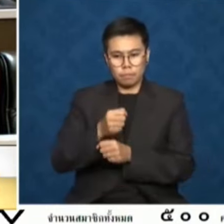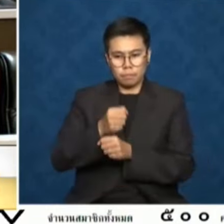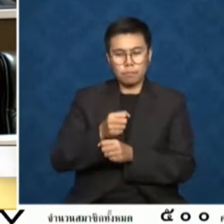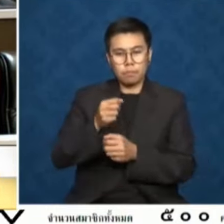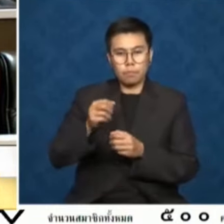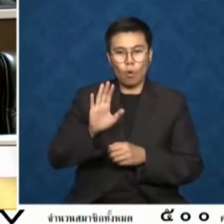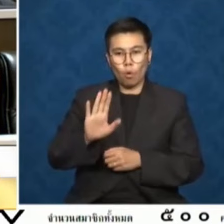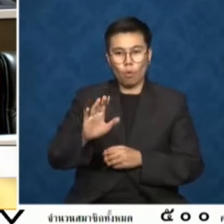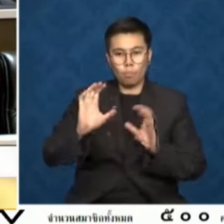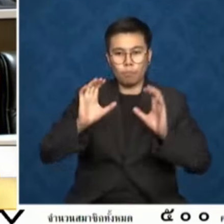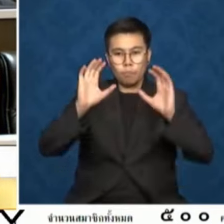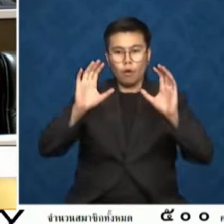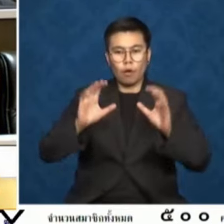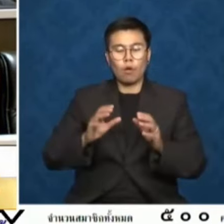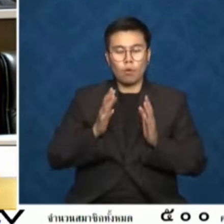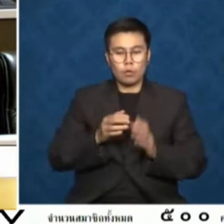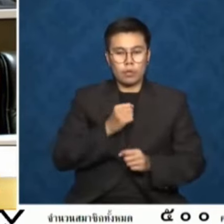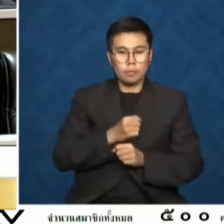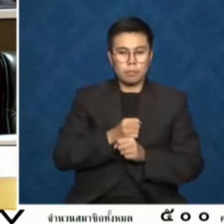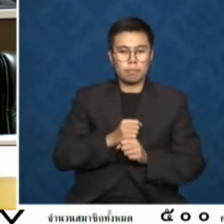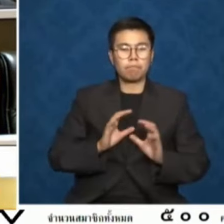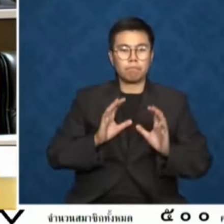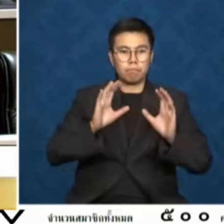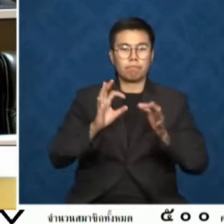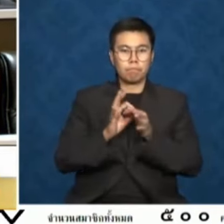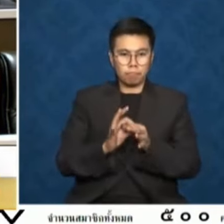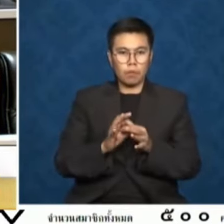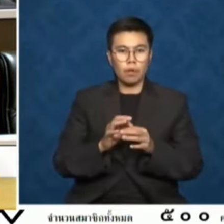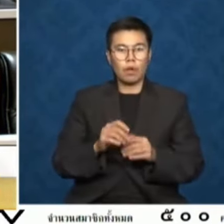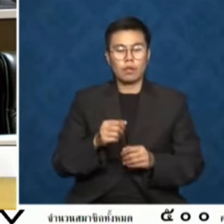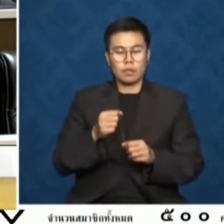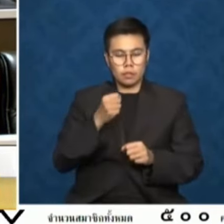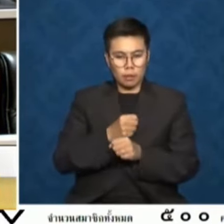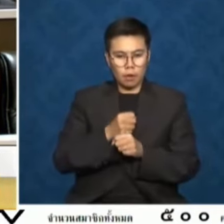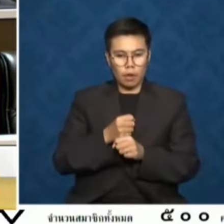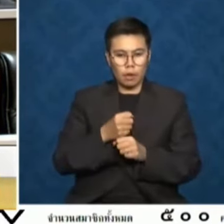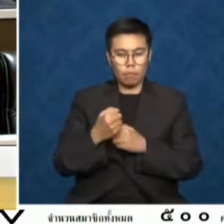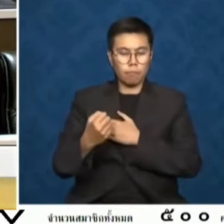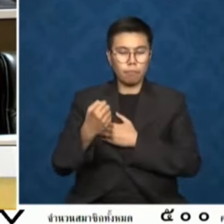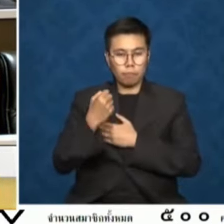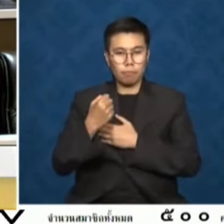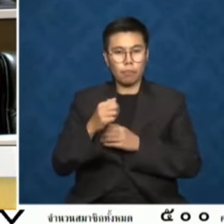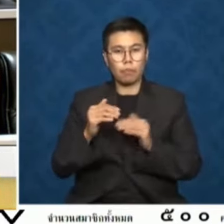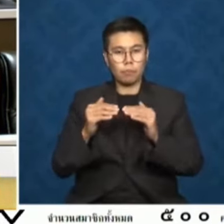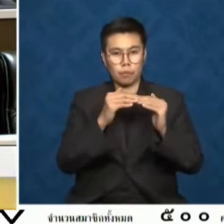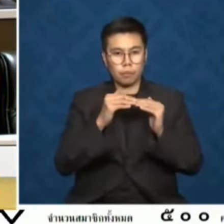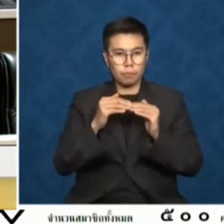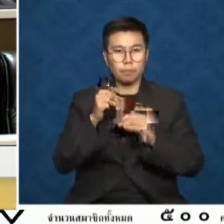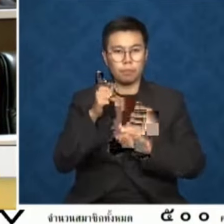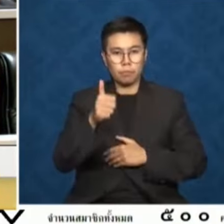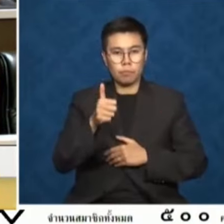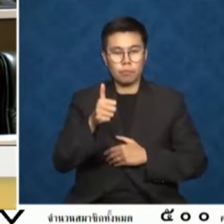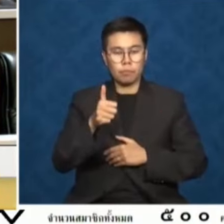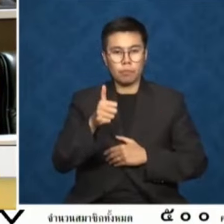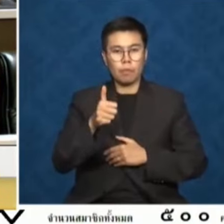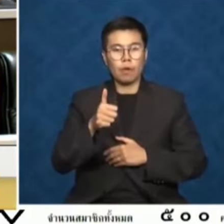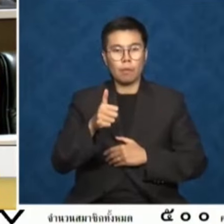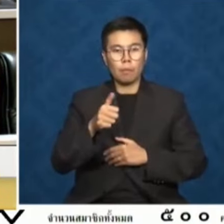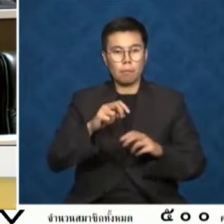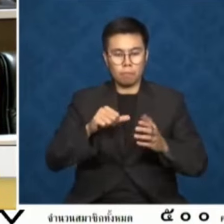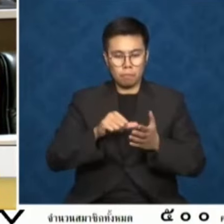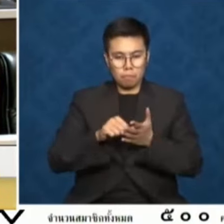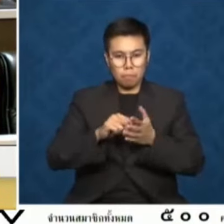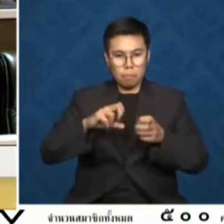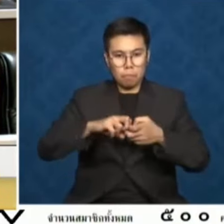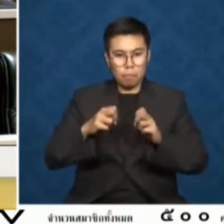ข้าราชการและพนักงานองค์กรปกครองส่วนท้องถิ่นเป็นไปอย่างมีประสิทธิภาพหรือเพื่อแก้ไขปัญหาความขัดแย้ง